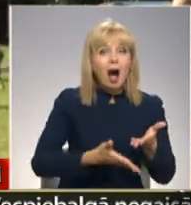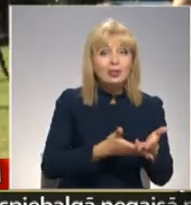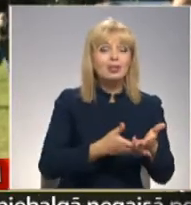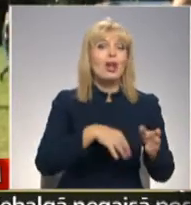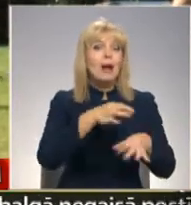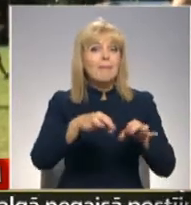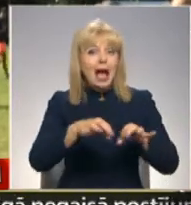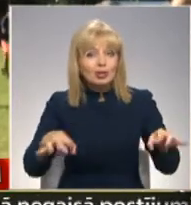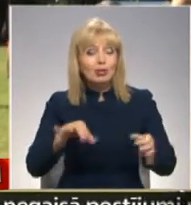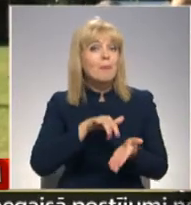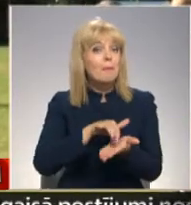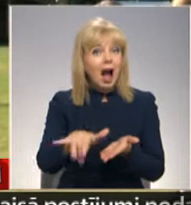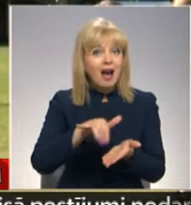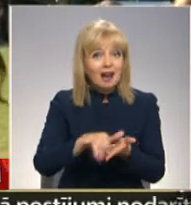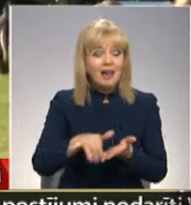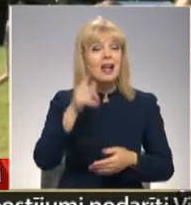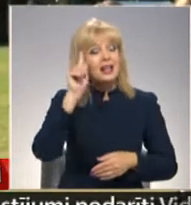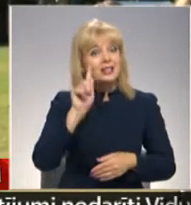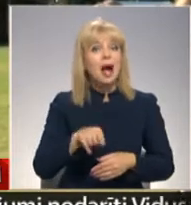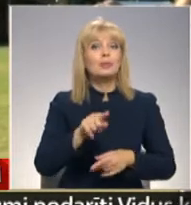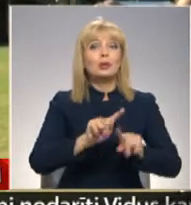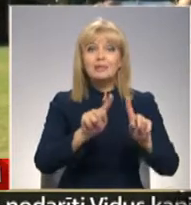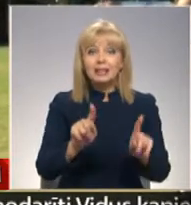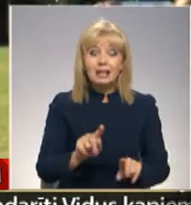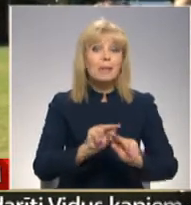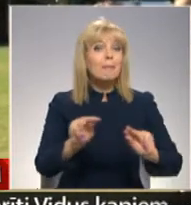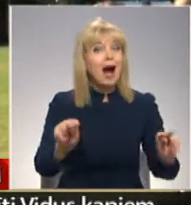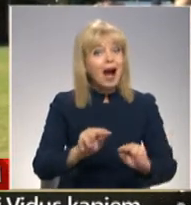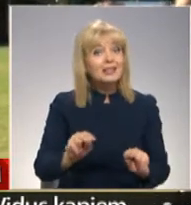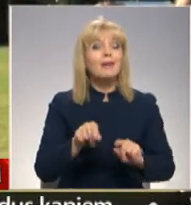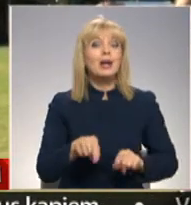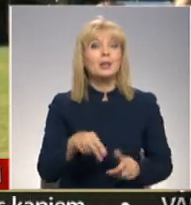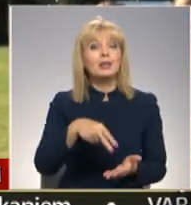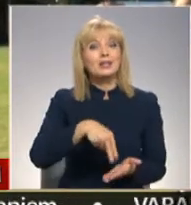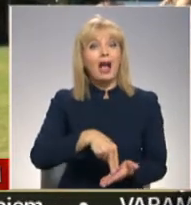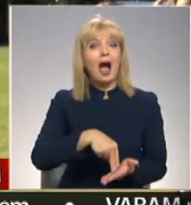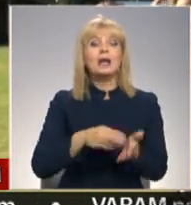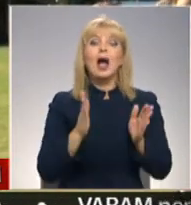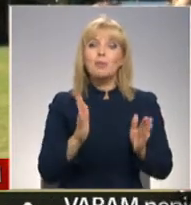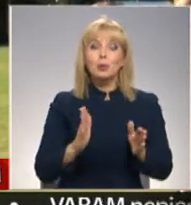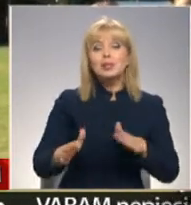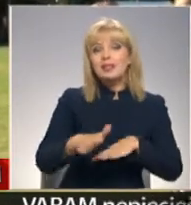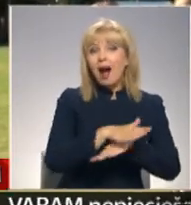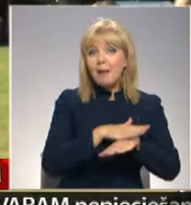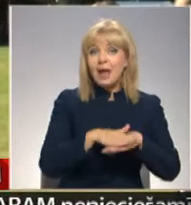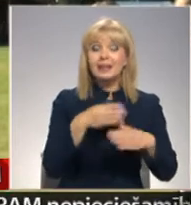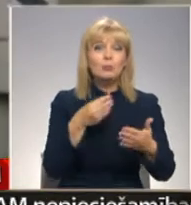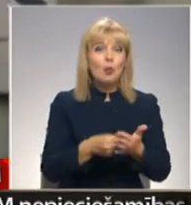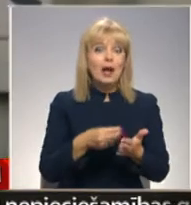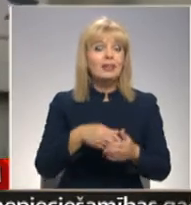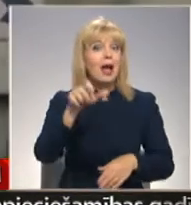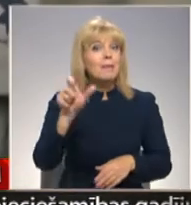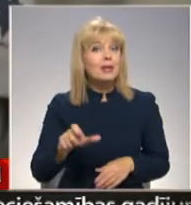iet pārgainos un arī tādas pašsaprotamas lietas, bet katrā ziņā mēs mācām arī šo te stāju būt sabiedrībai noderīgam